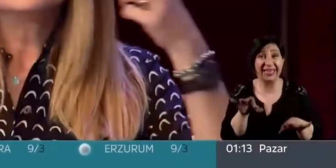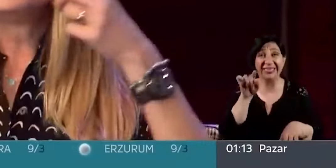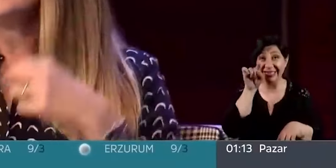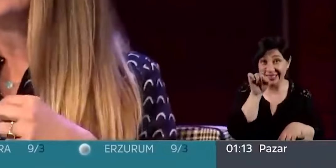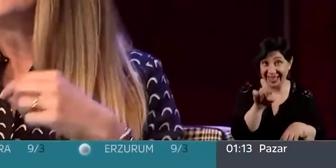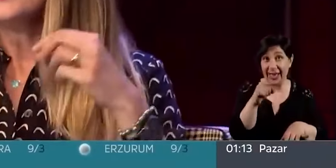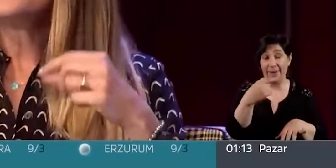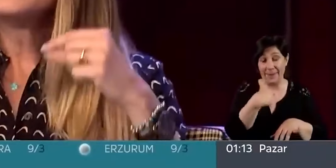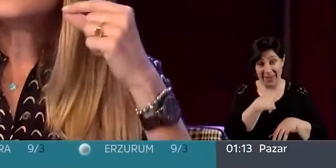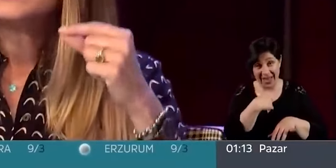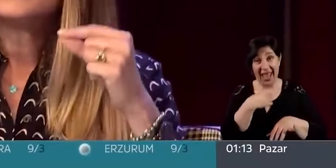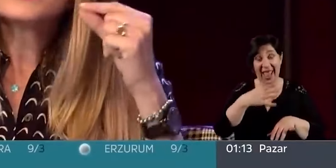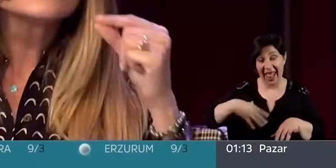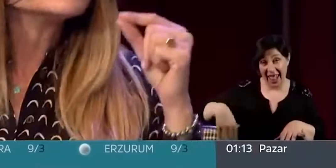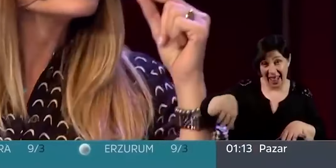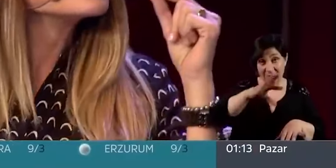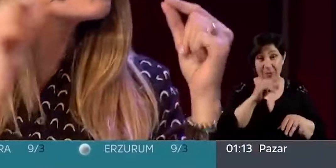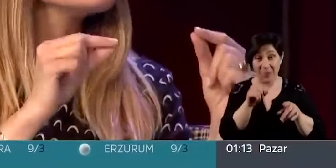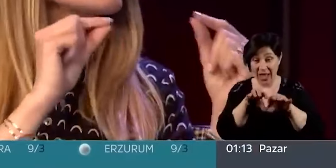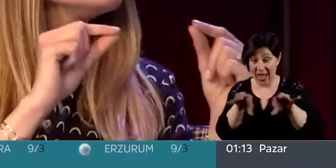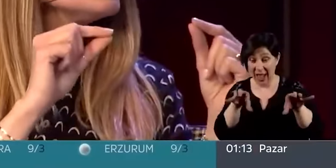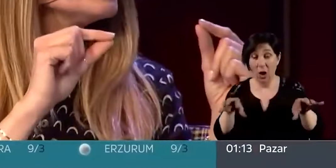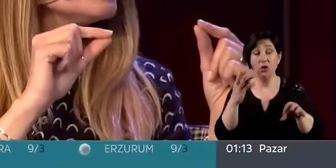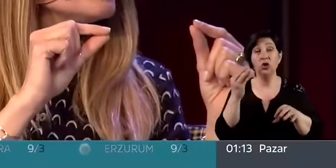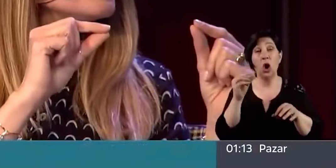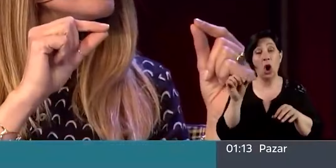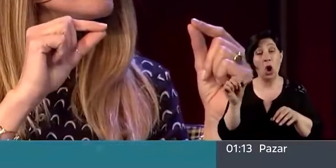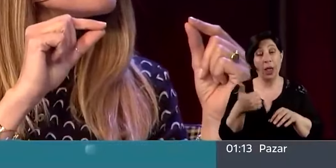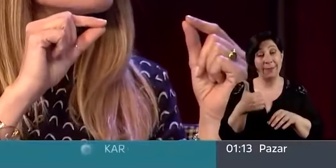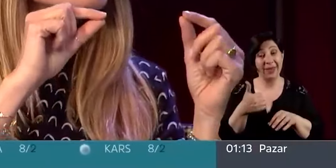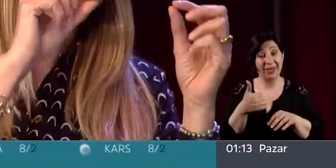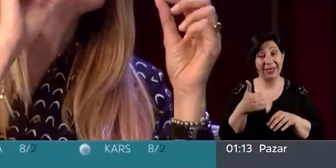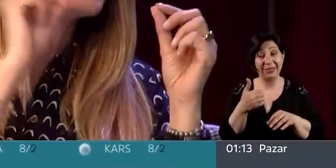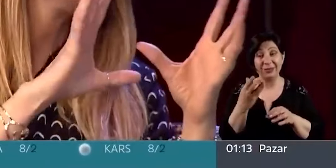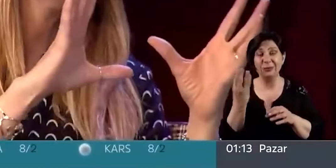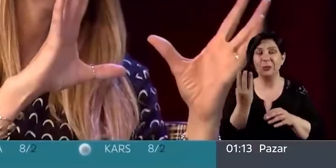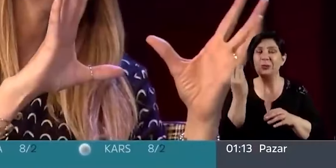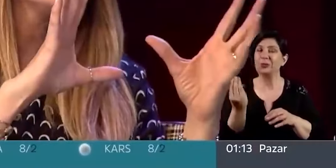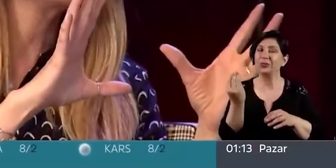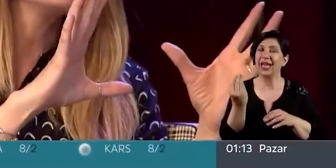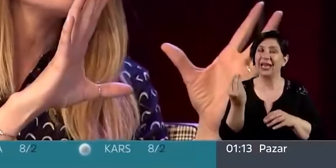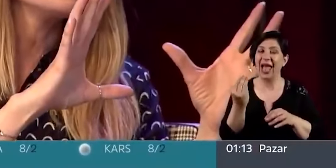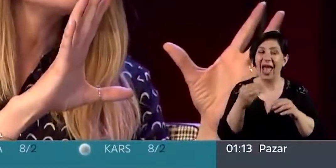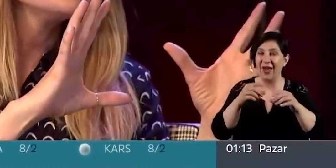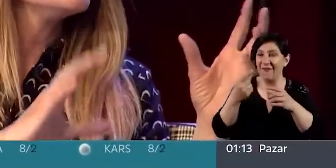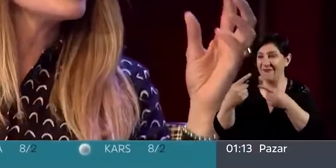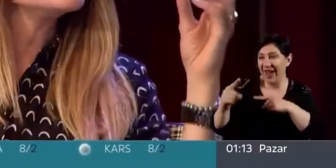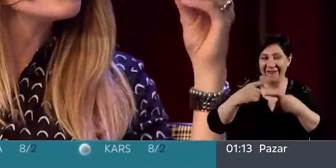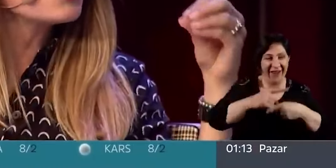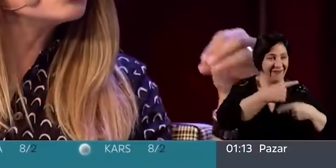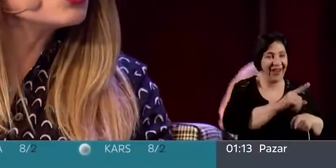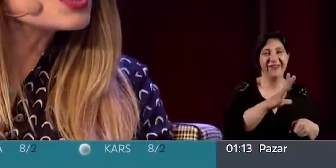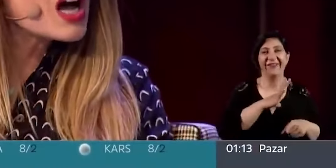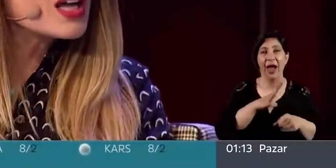seni, beni, hepimizi birbirinden ayıran çok önemli, çok güzel ayrımlar var.